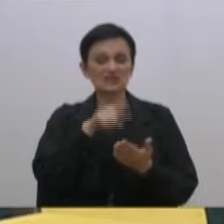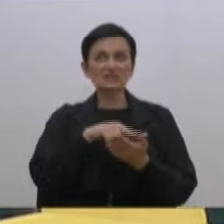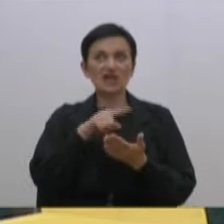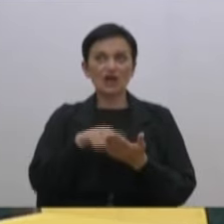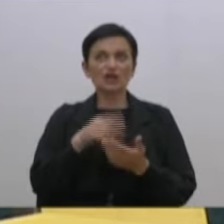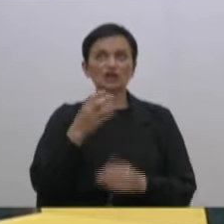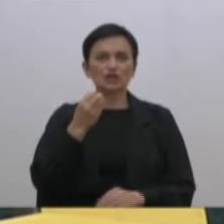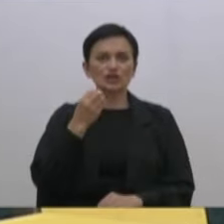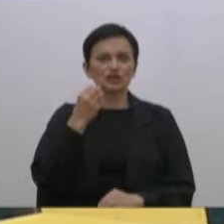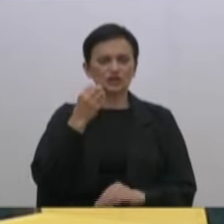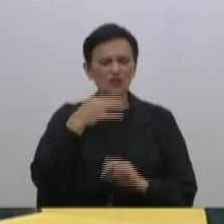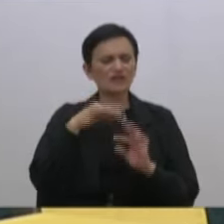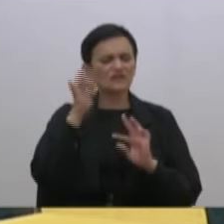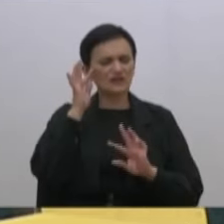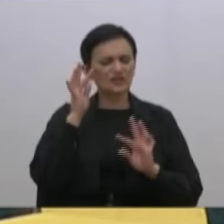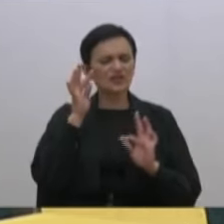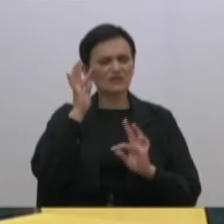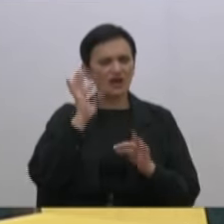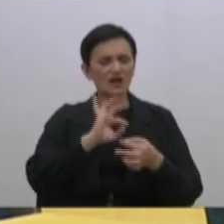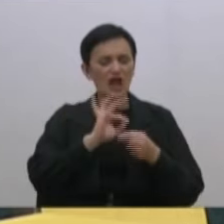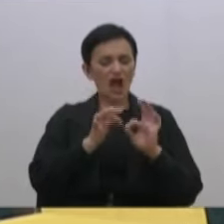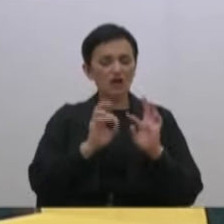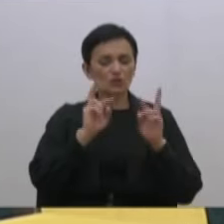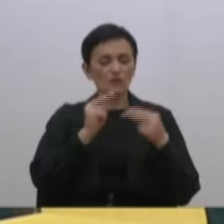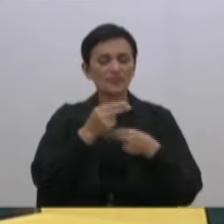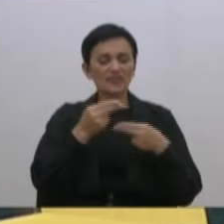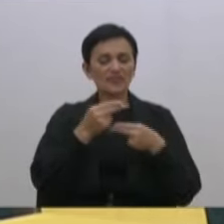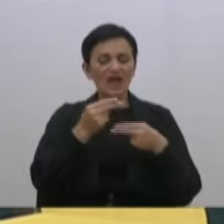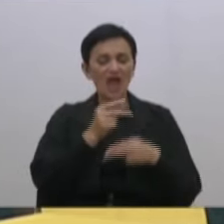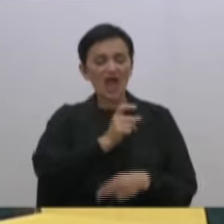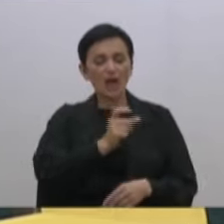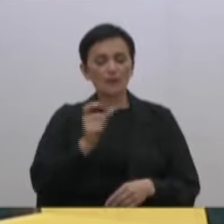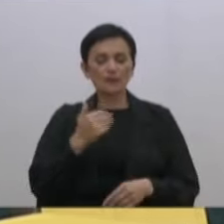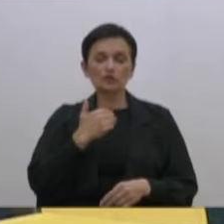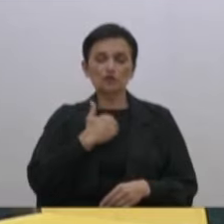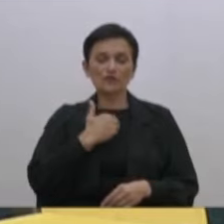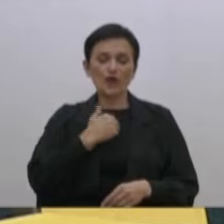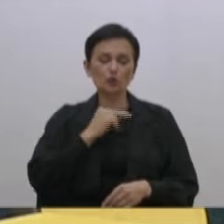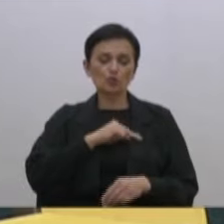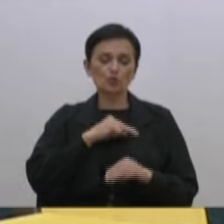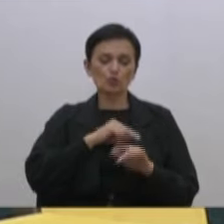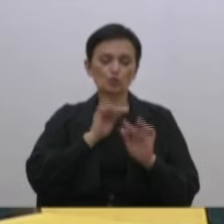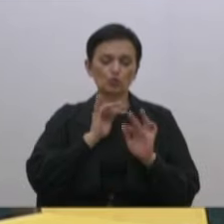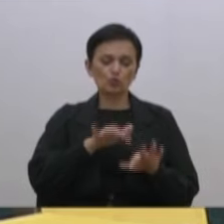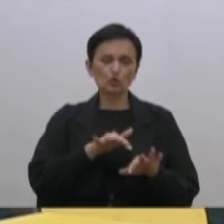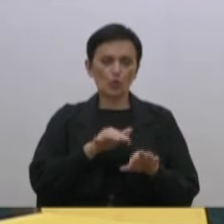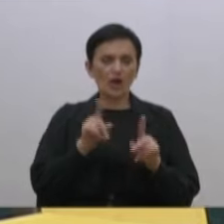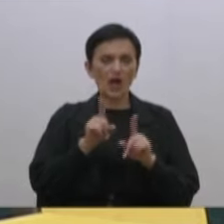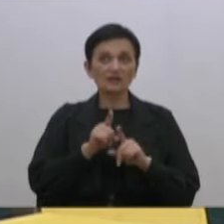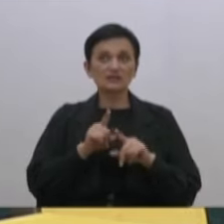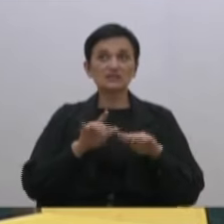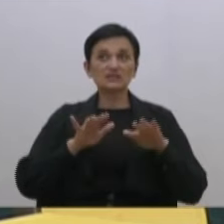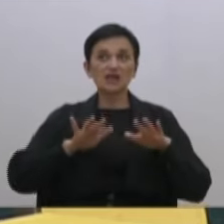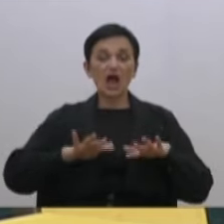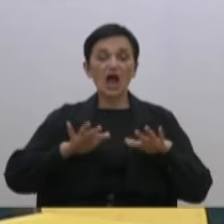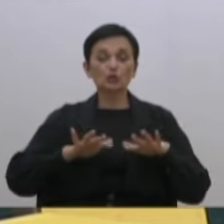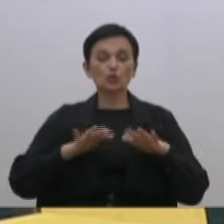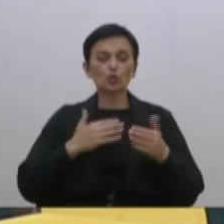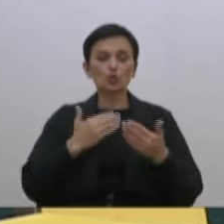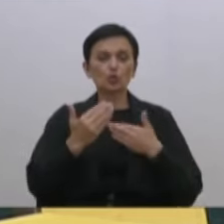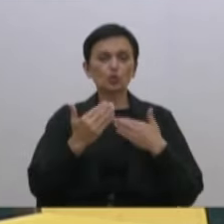კიდე გვახსენდებოდა გარკვეული თემები, რომელიც ჩვენი მუშაობის, ჩვენი ასე ვთქვათ, ადგილებზე ურთიერთობის